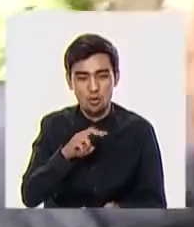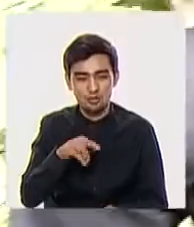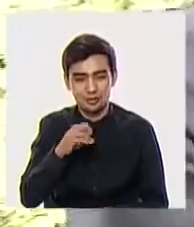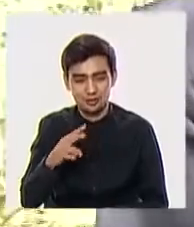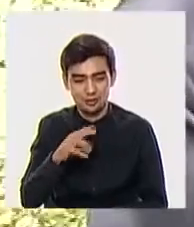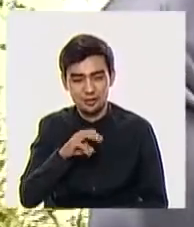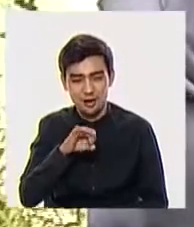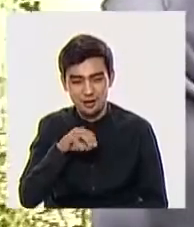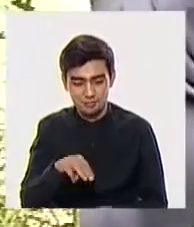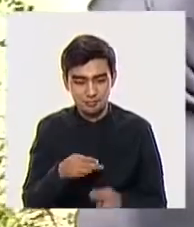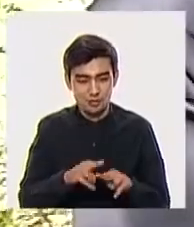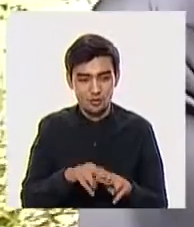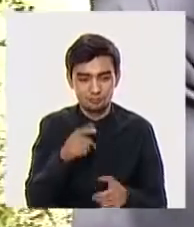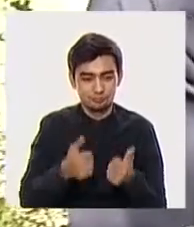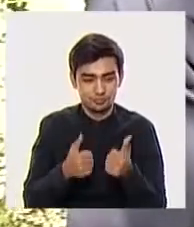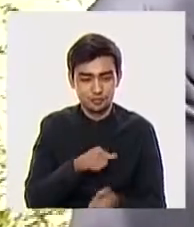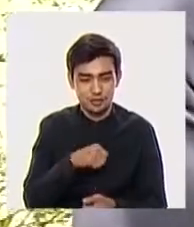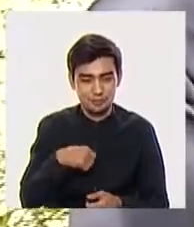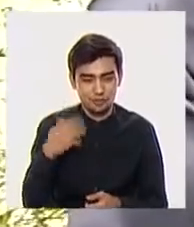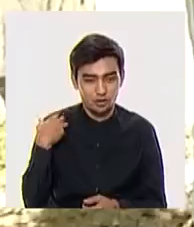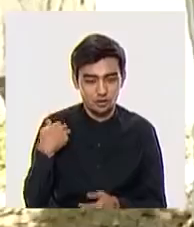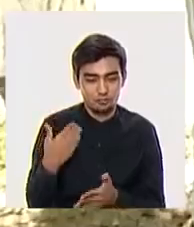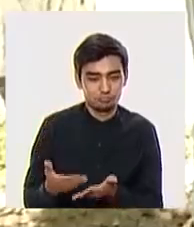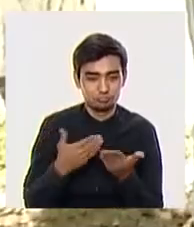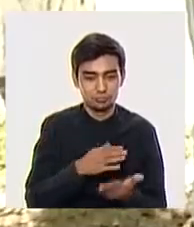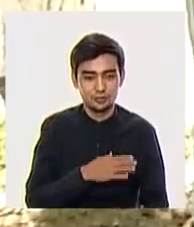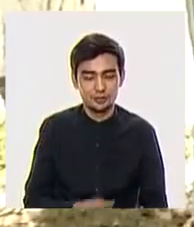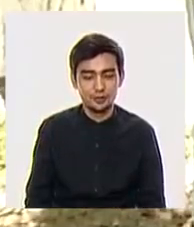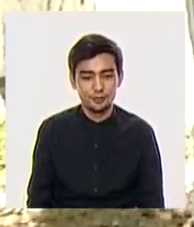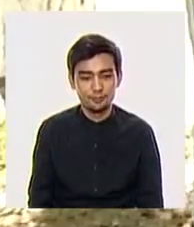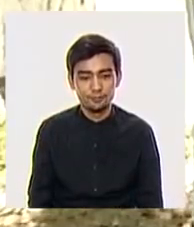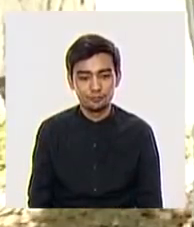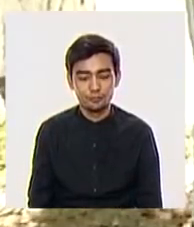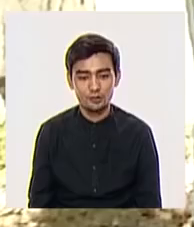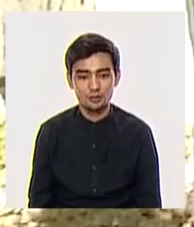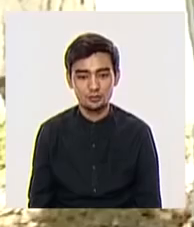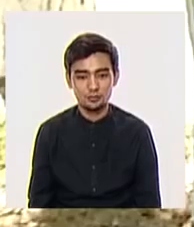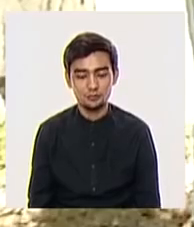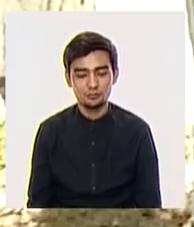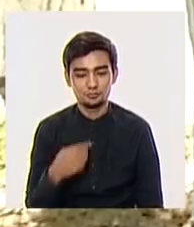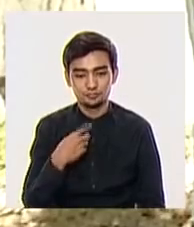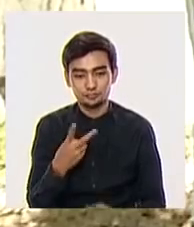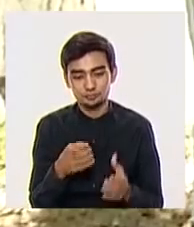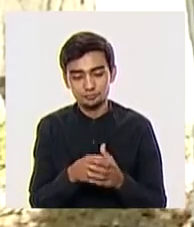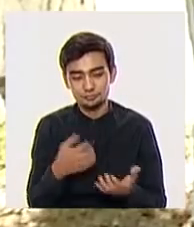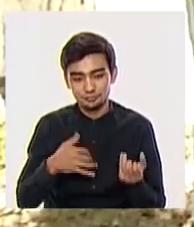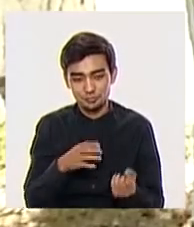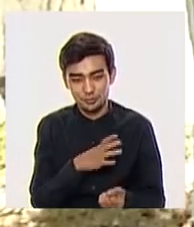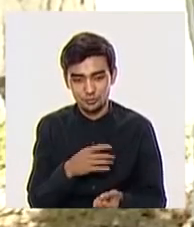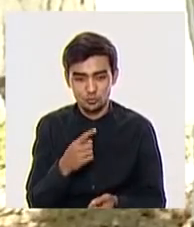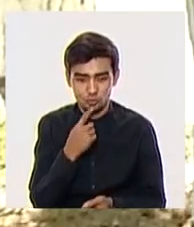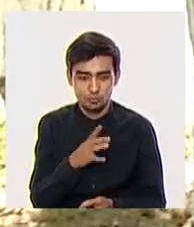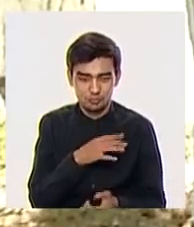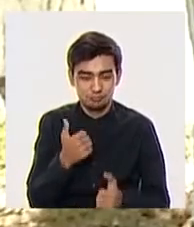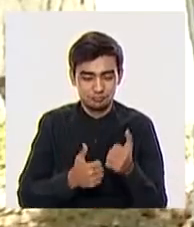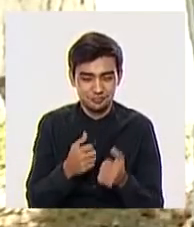байқауына домбырашыларды сайыстың басшысы шақыртыпты. Дода болғаннан кейін өте қиын болды деп